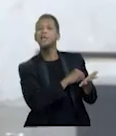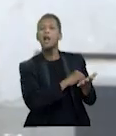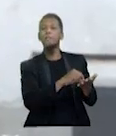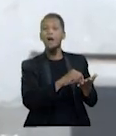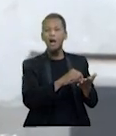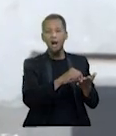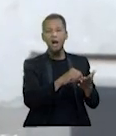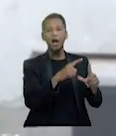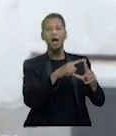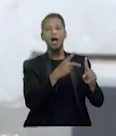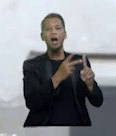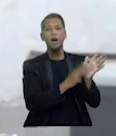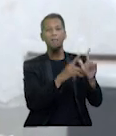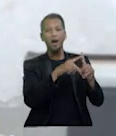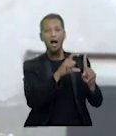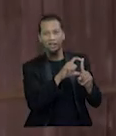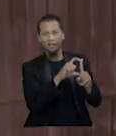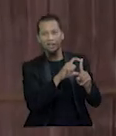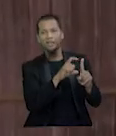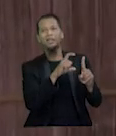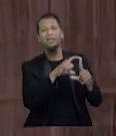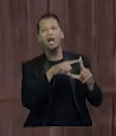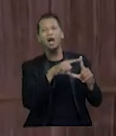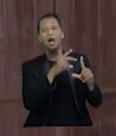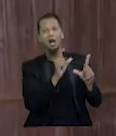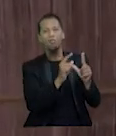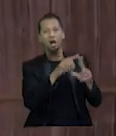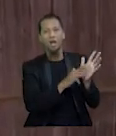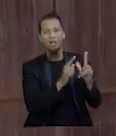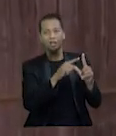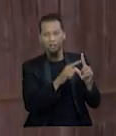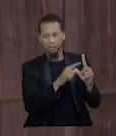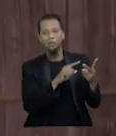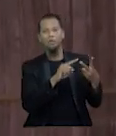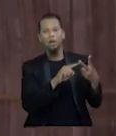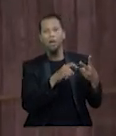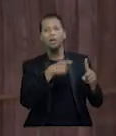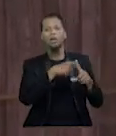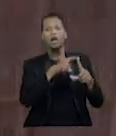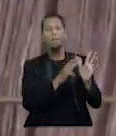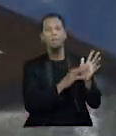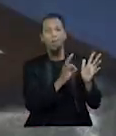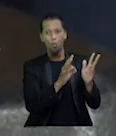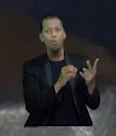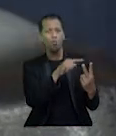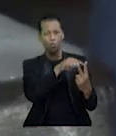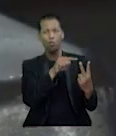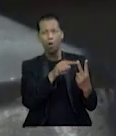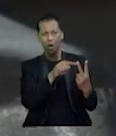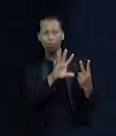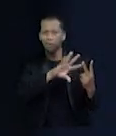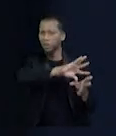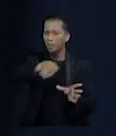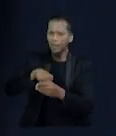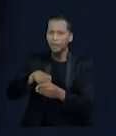Darmawan dan Kapolsek Kalibaru Kompol khas Ranto karena terdapat anggota polisi aktif yang terlibat Polres Jakarta